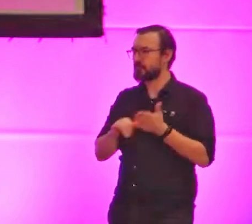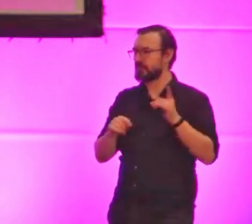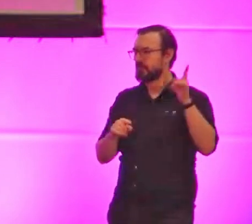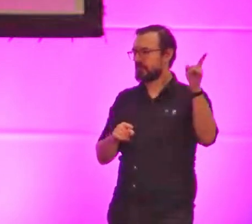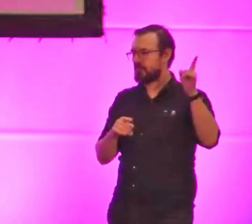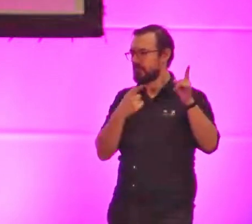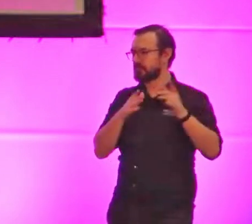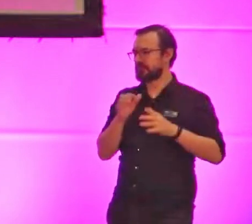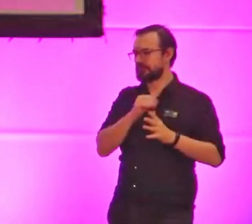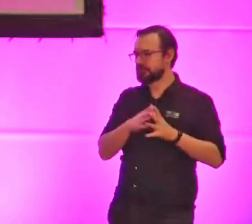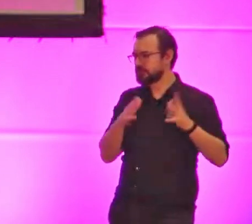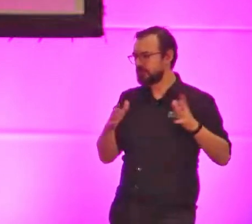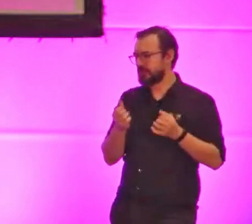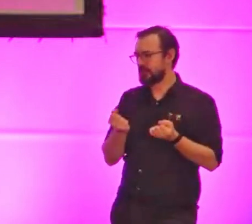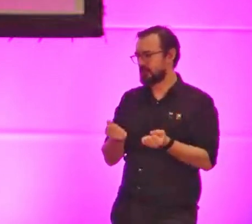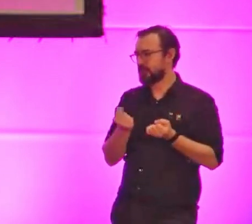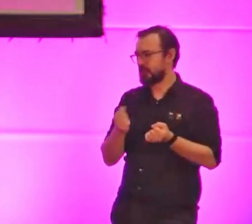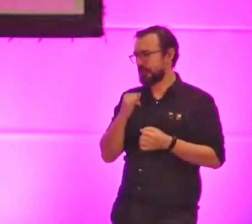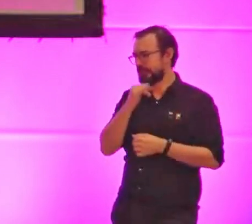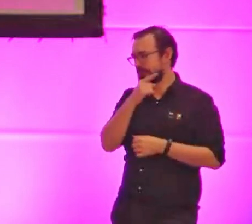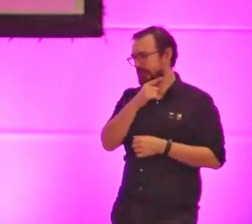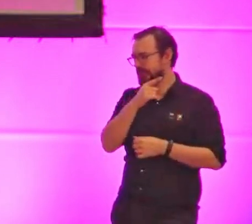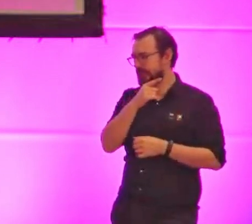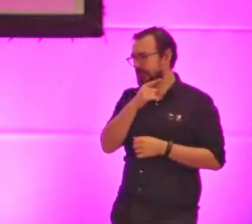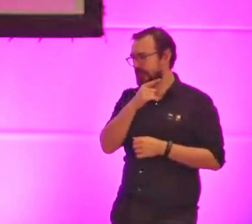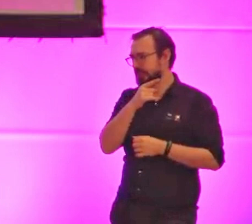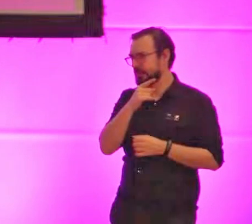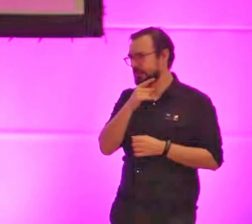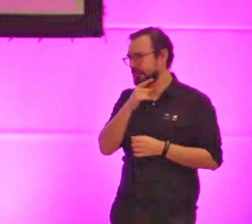Lowe, en jättestor byrå, att